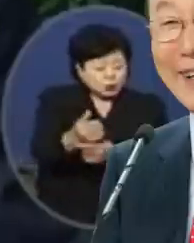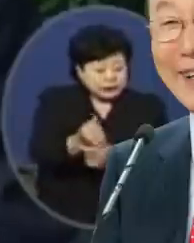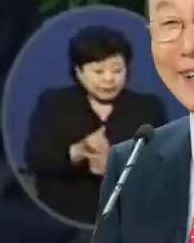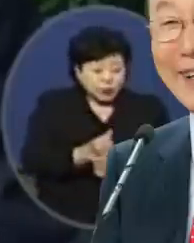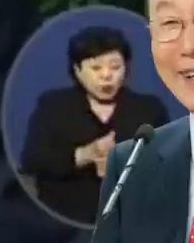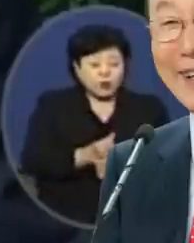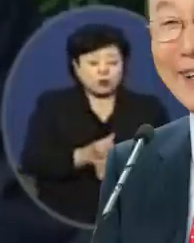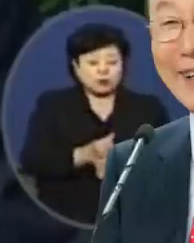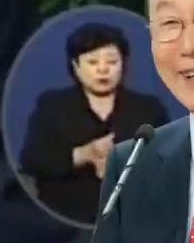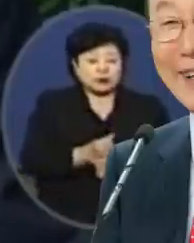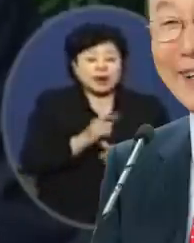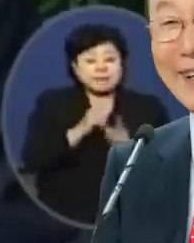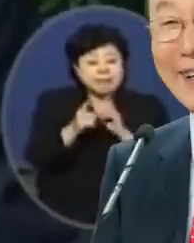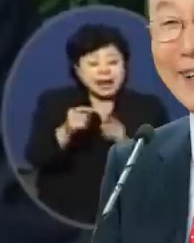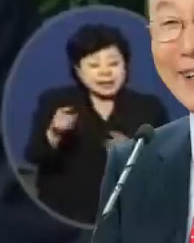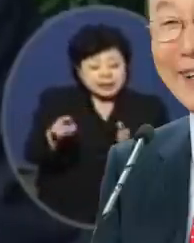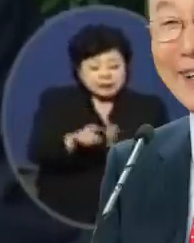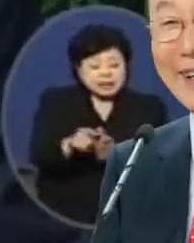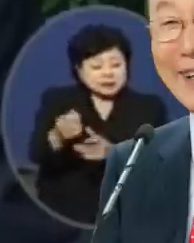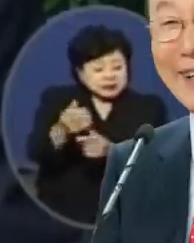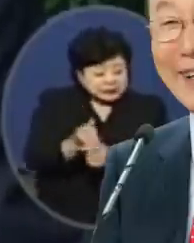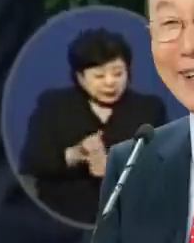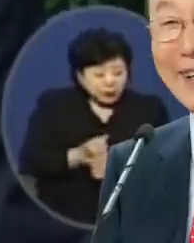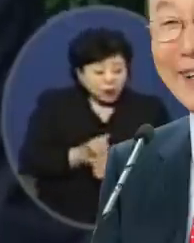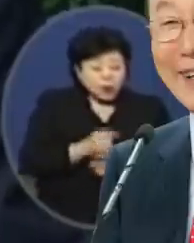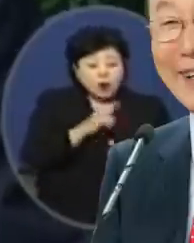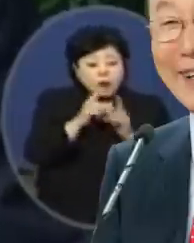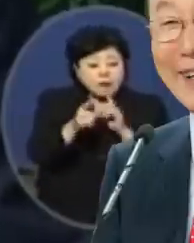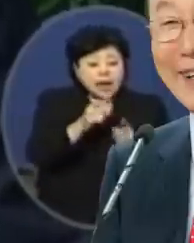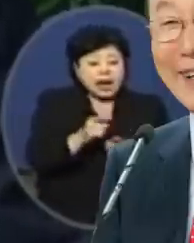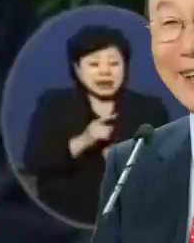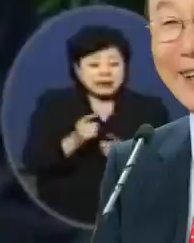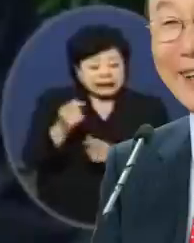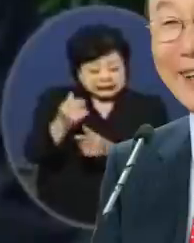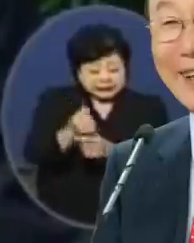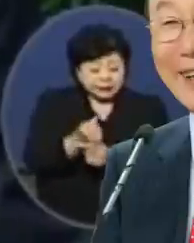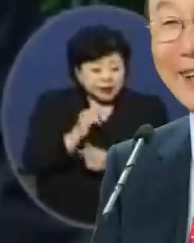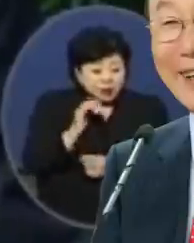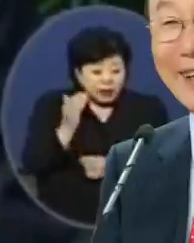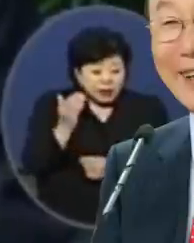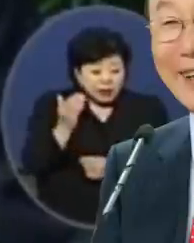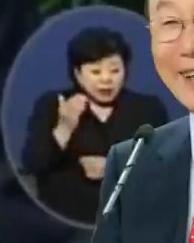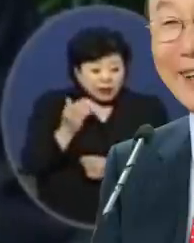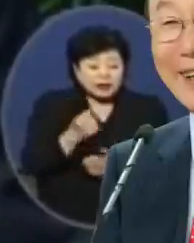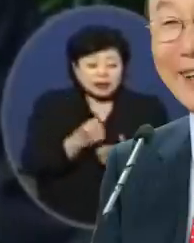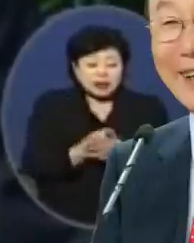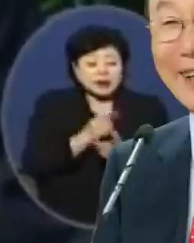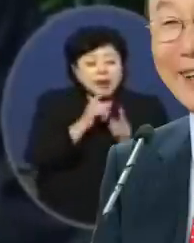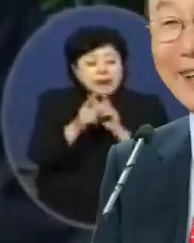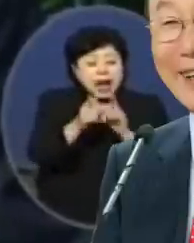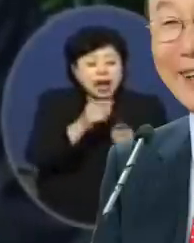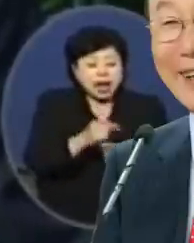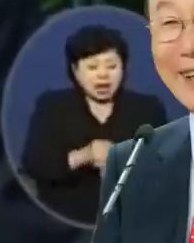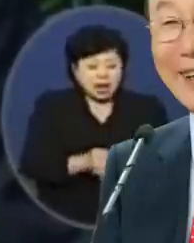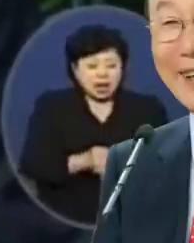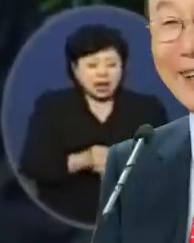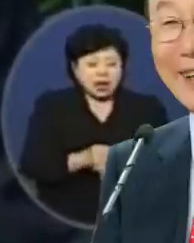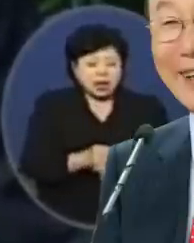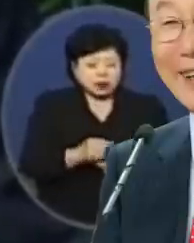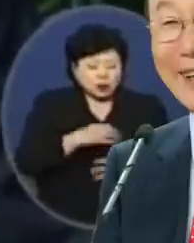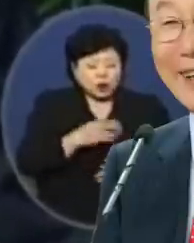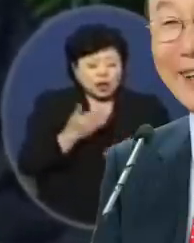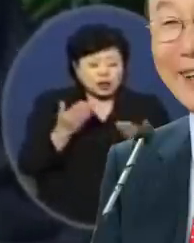있고 말이 믿음을 잡아놓고 말이 말을 잡아놓을 수 있는 것입니다. 그 때문에 말이 무서운 힘이 있는